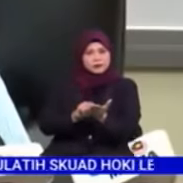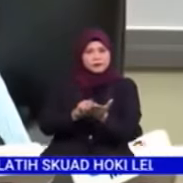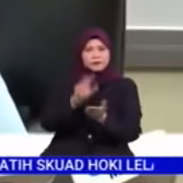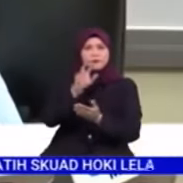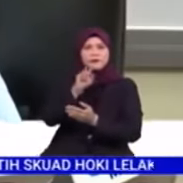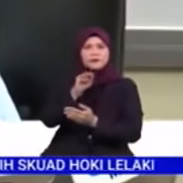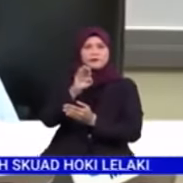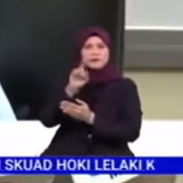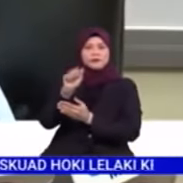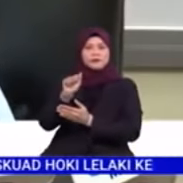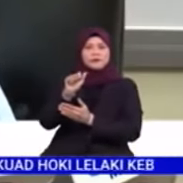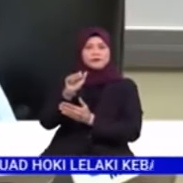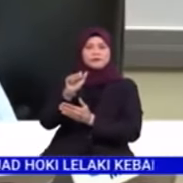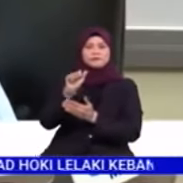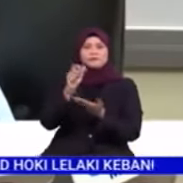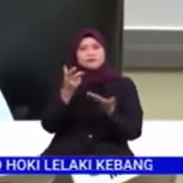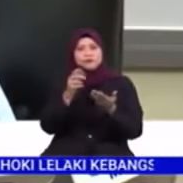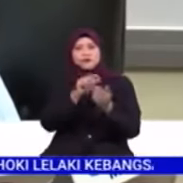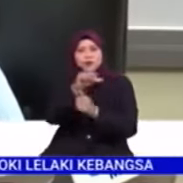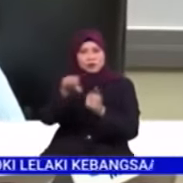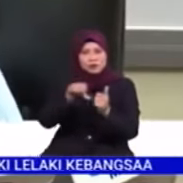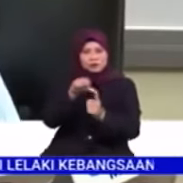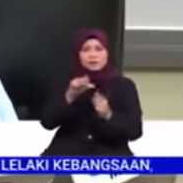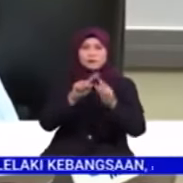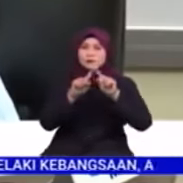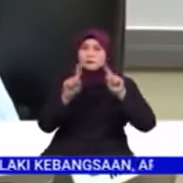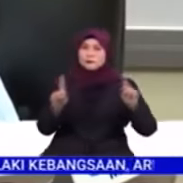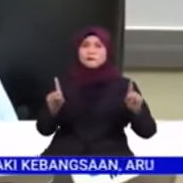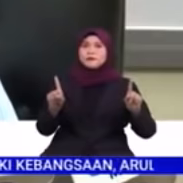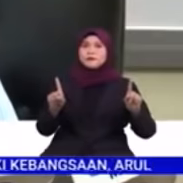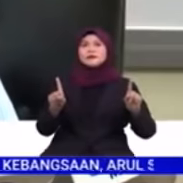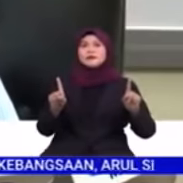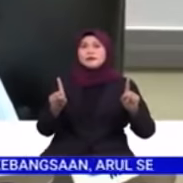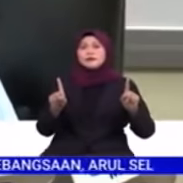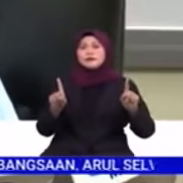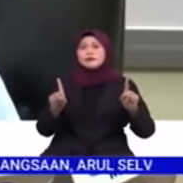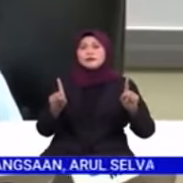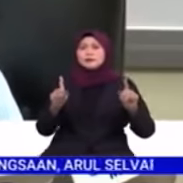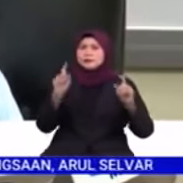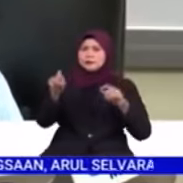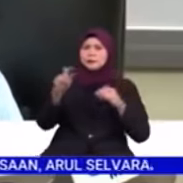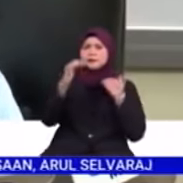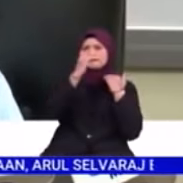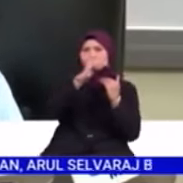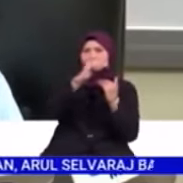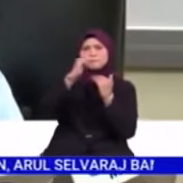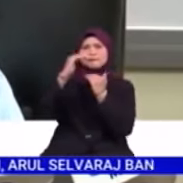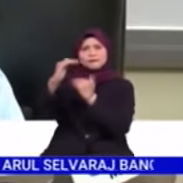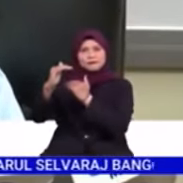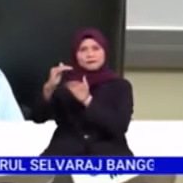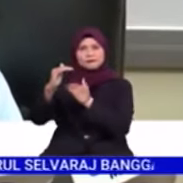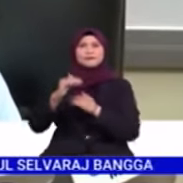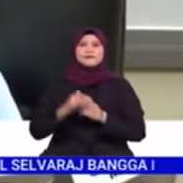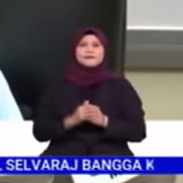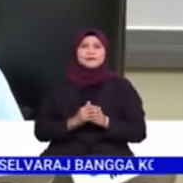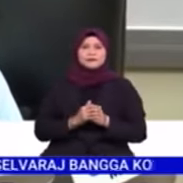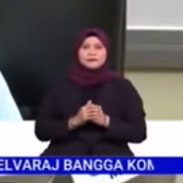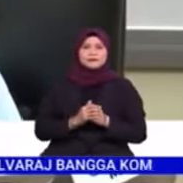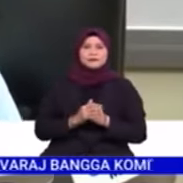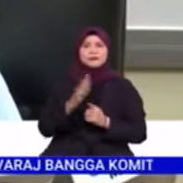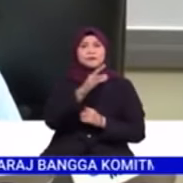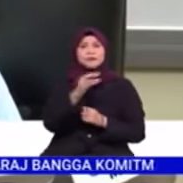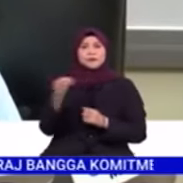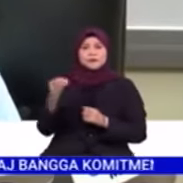media sosial tetapi tentulah ada batas-batasnya dan